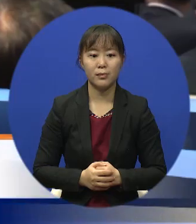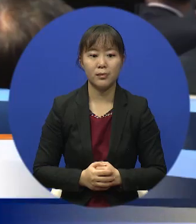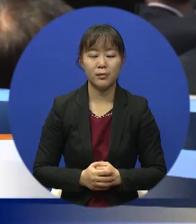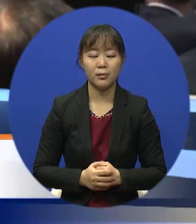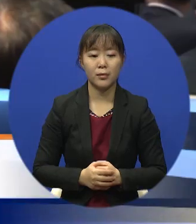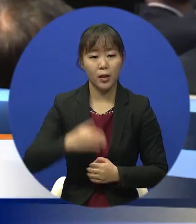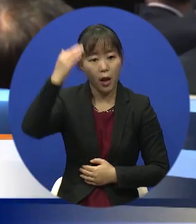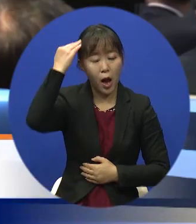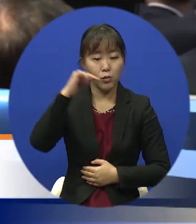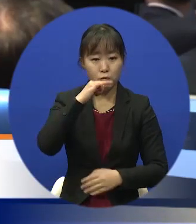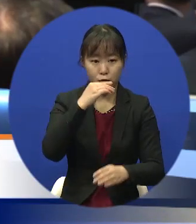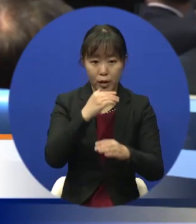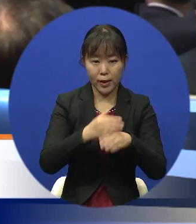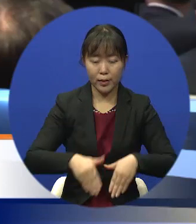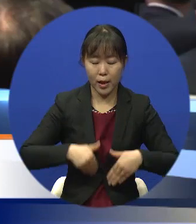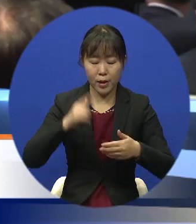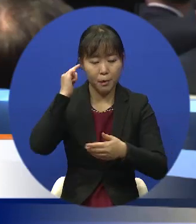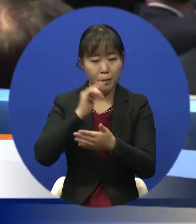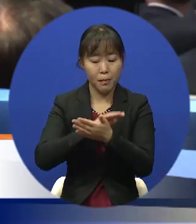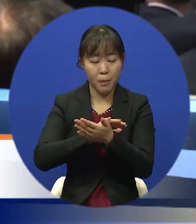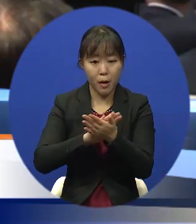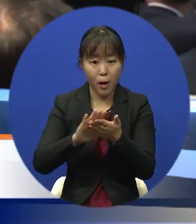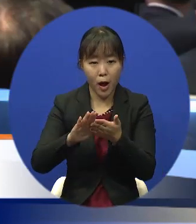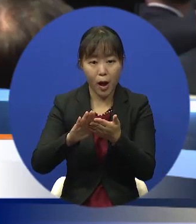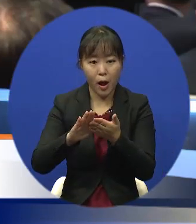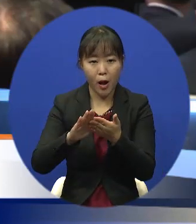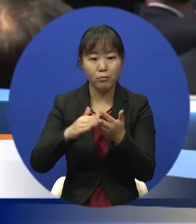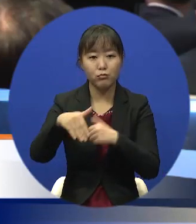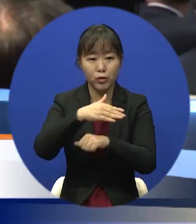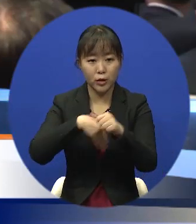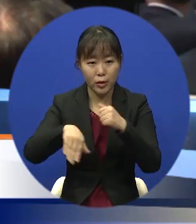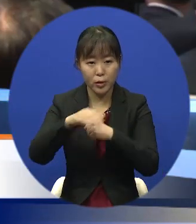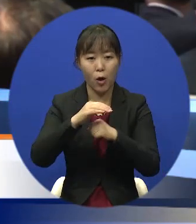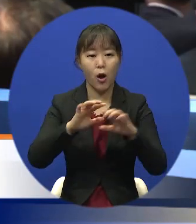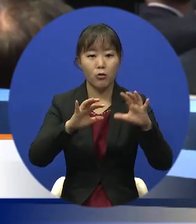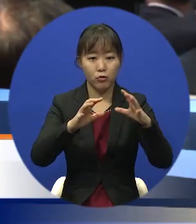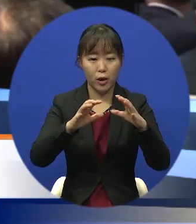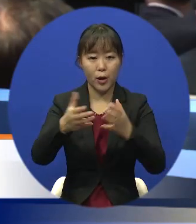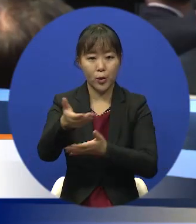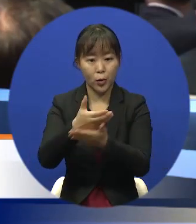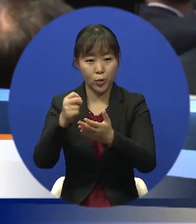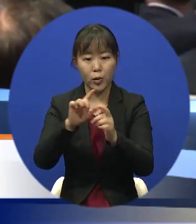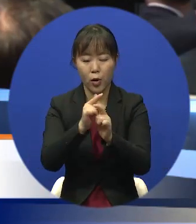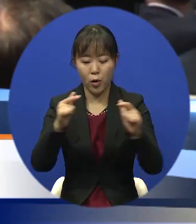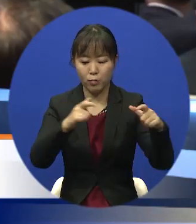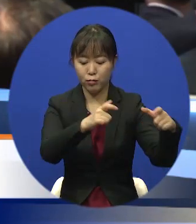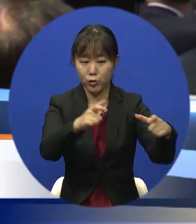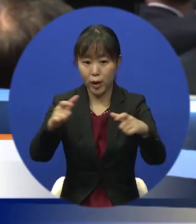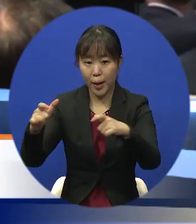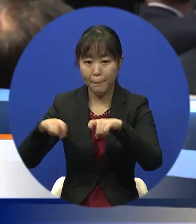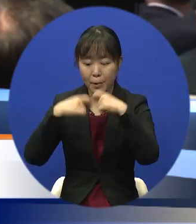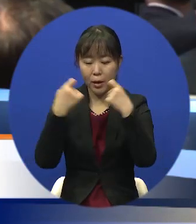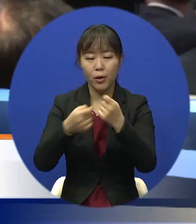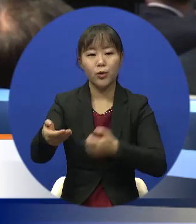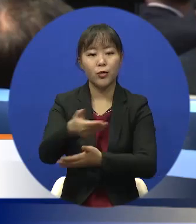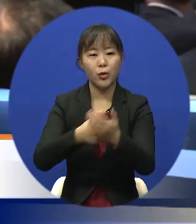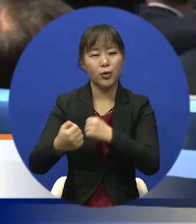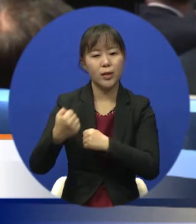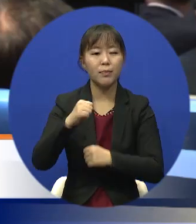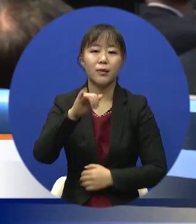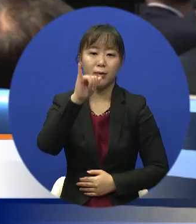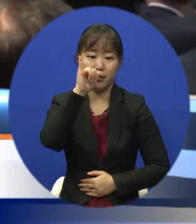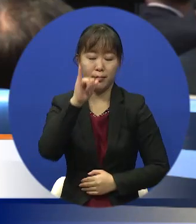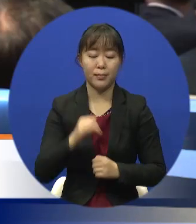남과 북의 따뜻한 평화 분위기가 조성되면서 국가 차원의 교류뿐만 아니라 다양한 분야의 민간 교류도 힘을 얻고